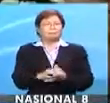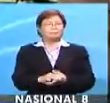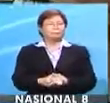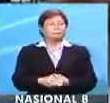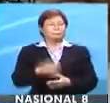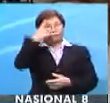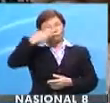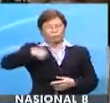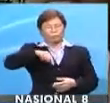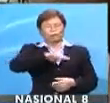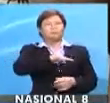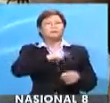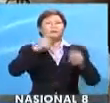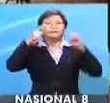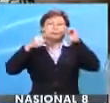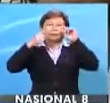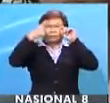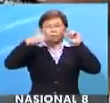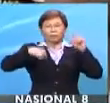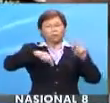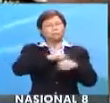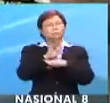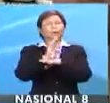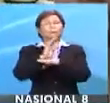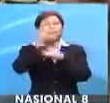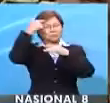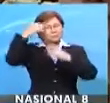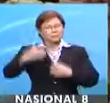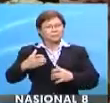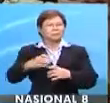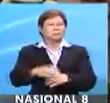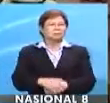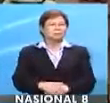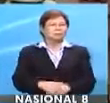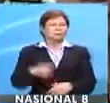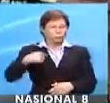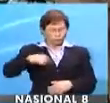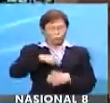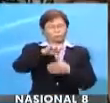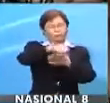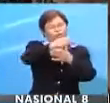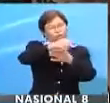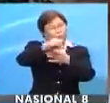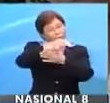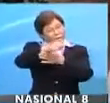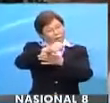For us is a commercial decision. You know, and we got shareholders,